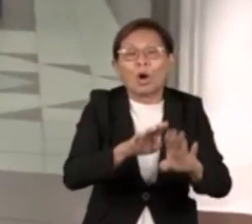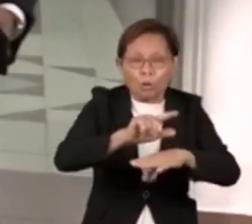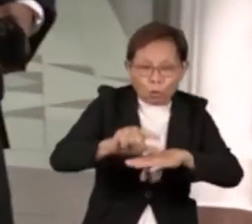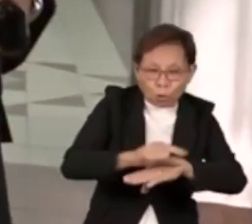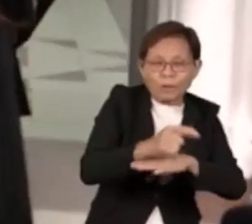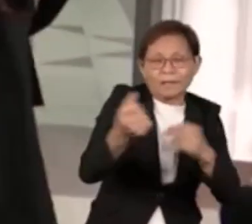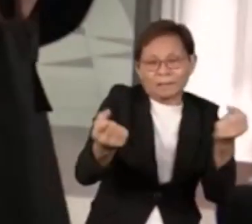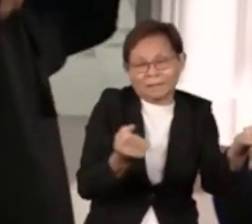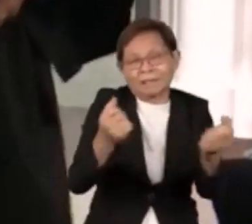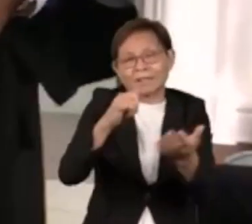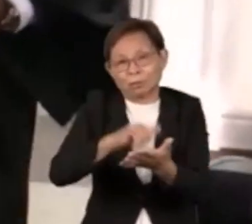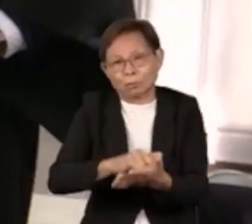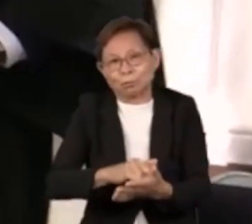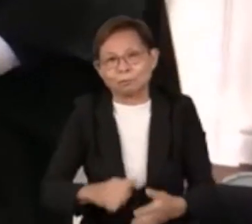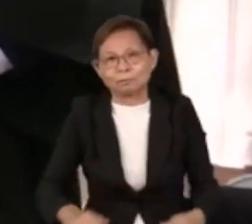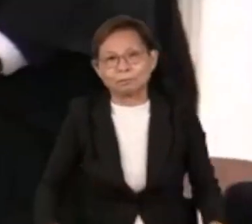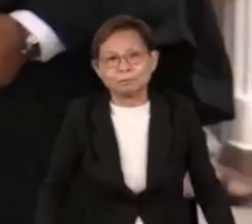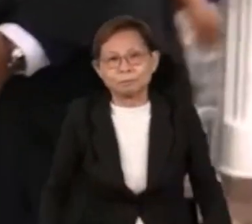berkenaan